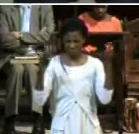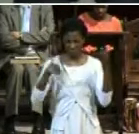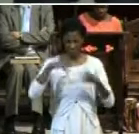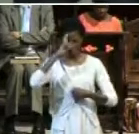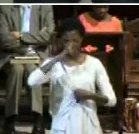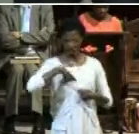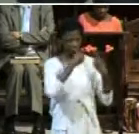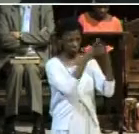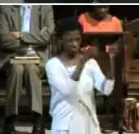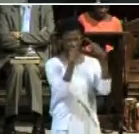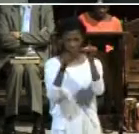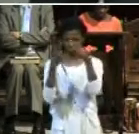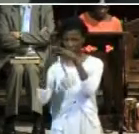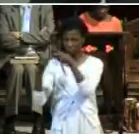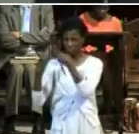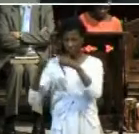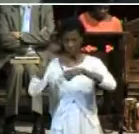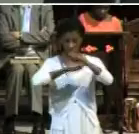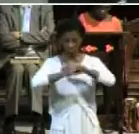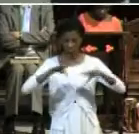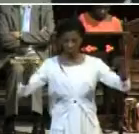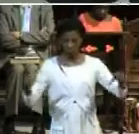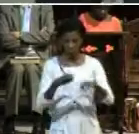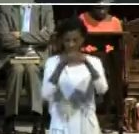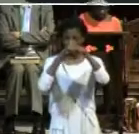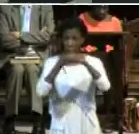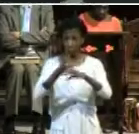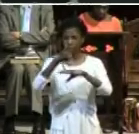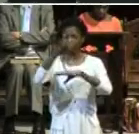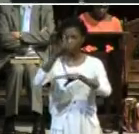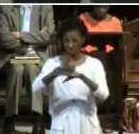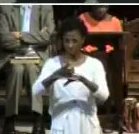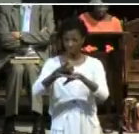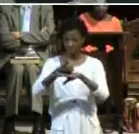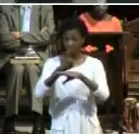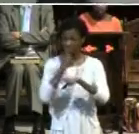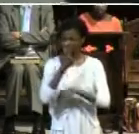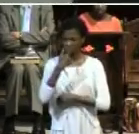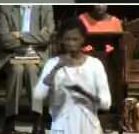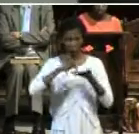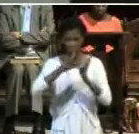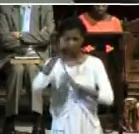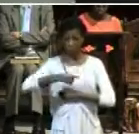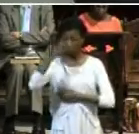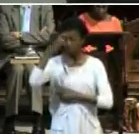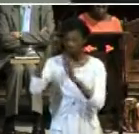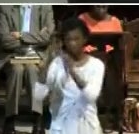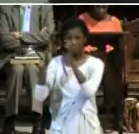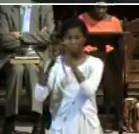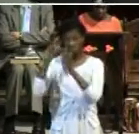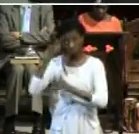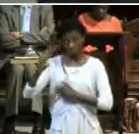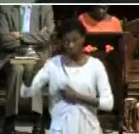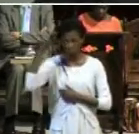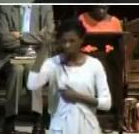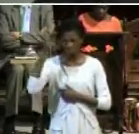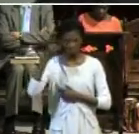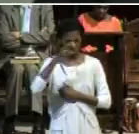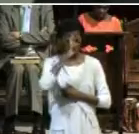post-dénominationnelle. En d'autres termes, ils voudraient regrouper les chrétiens dans une seule entité